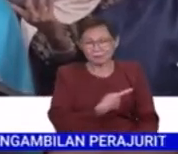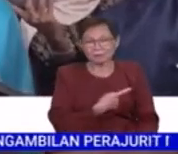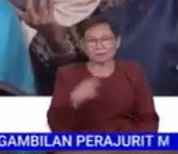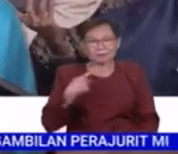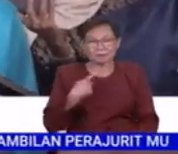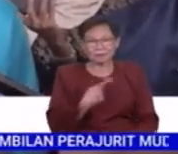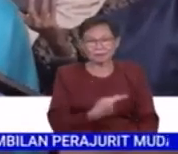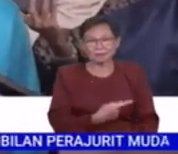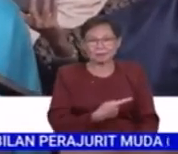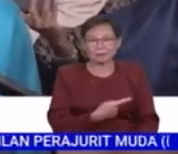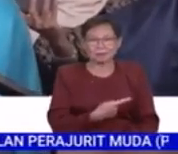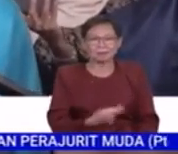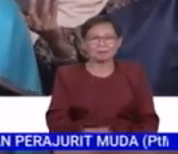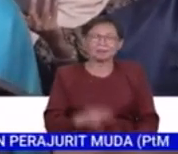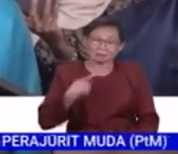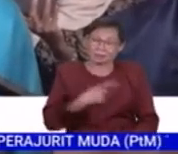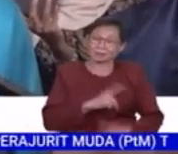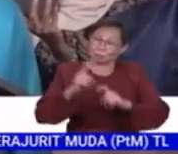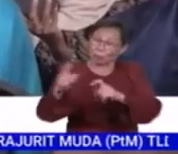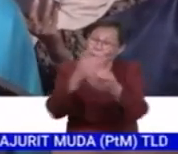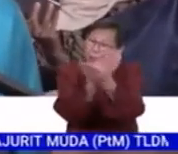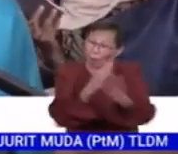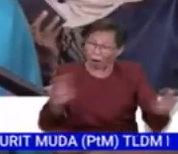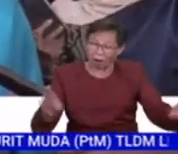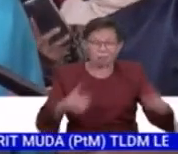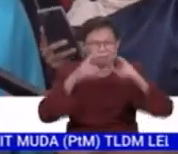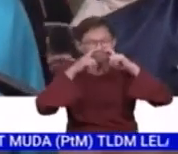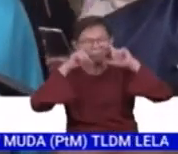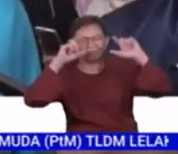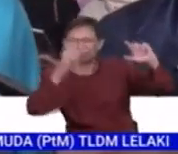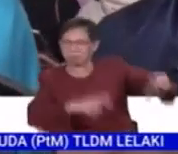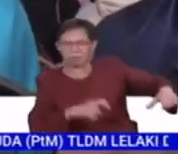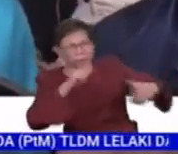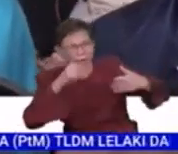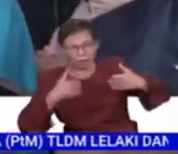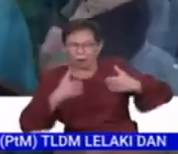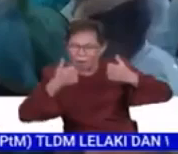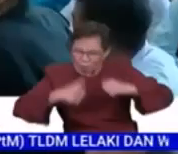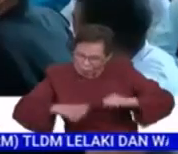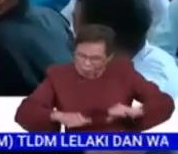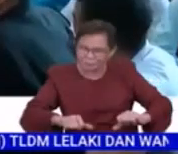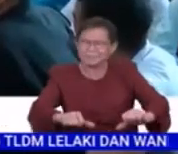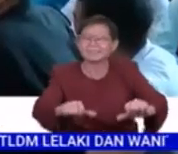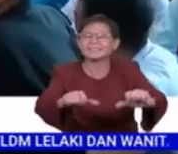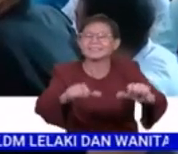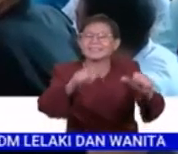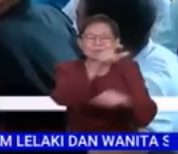demi kebebasan, tidak terlalu terbuka, bebas dan masih lagi berhati-hati.